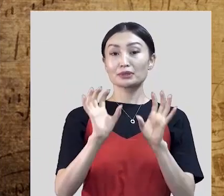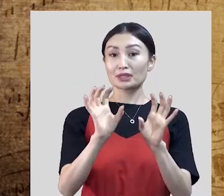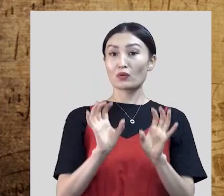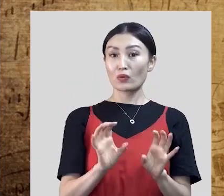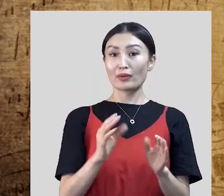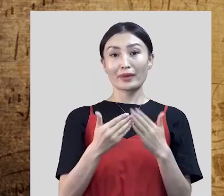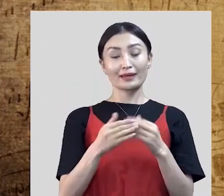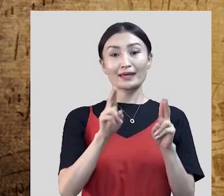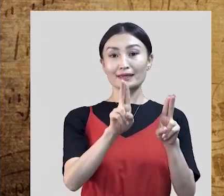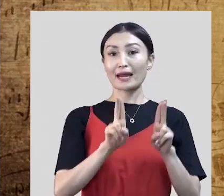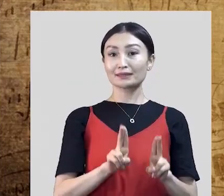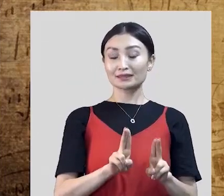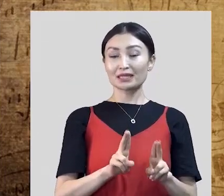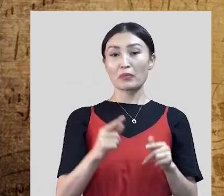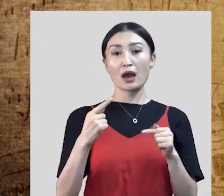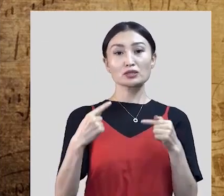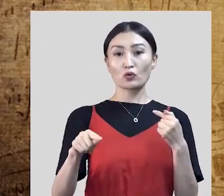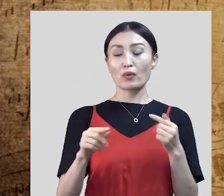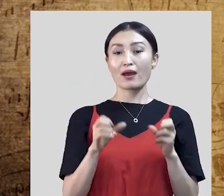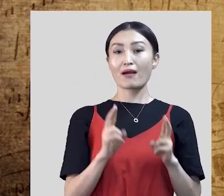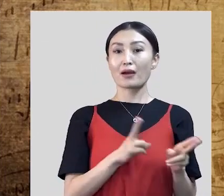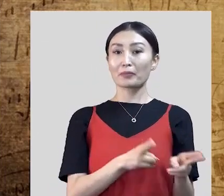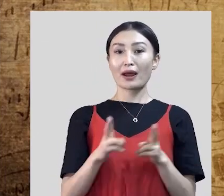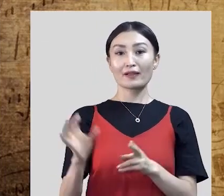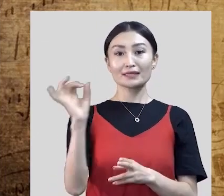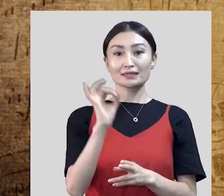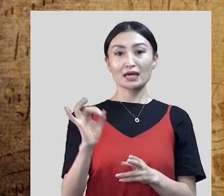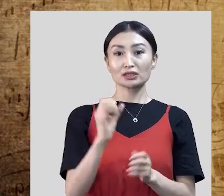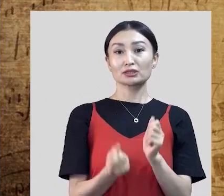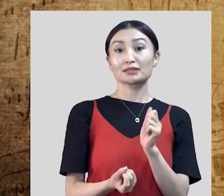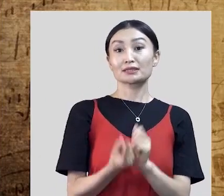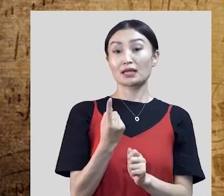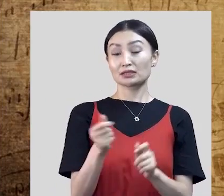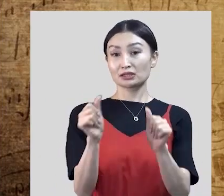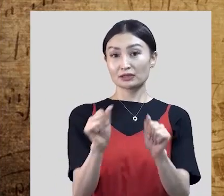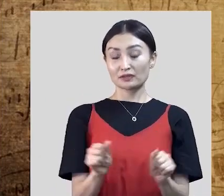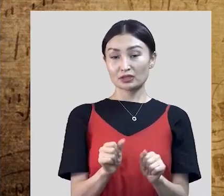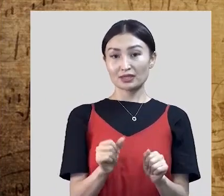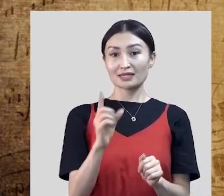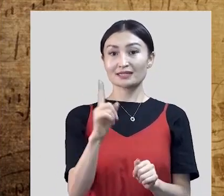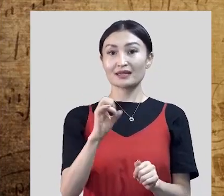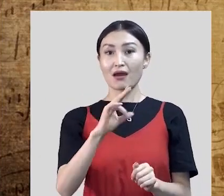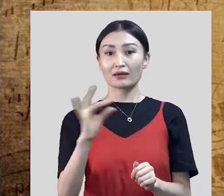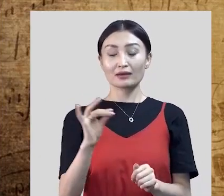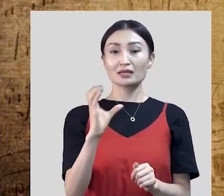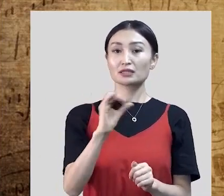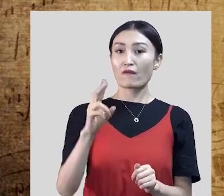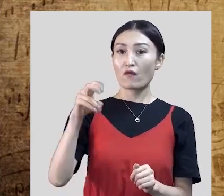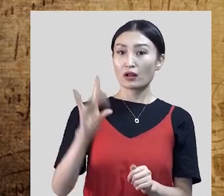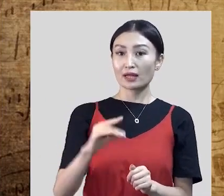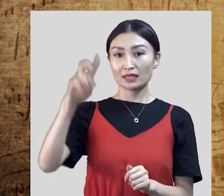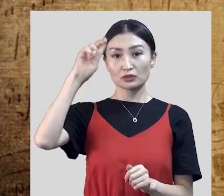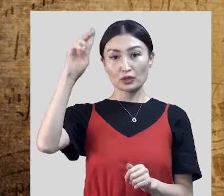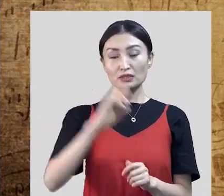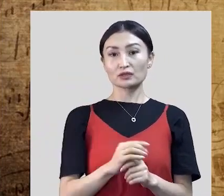законами или традициями, особые, как правило, исторически сложившиеся отличительные знаки, символы